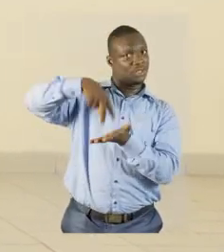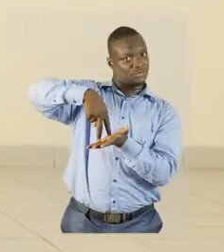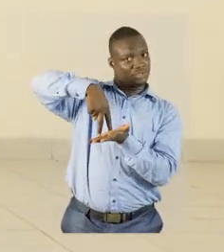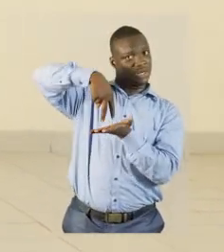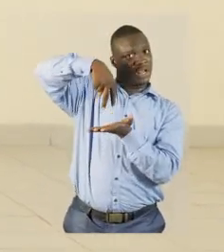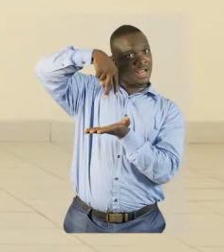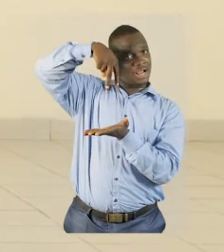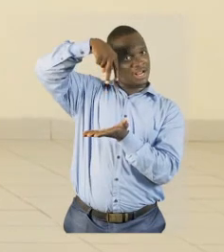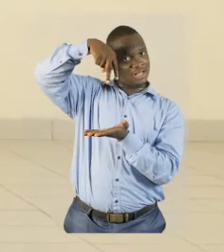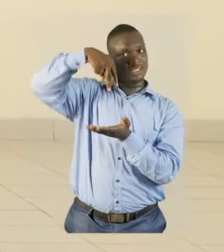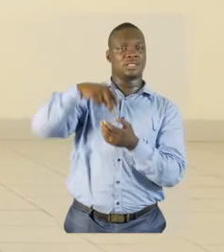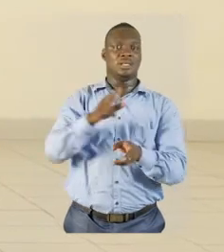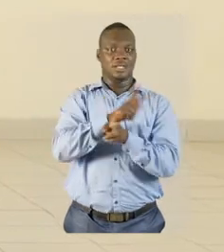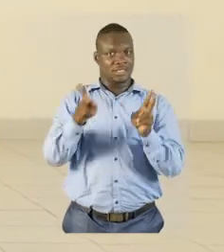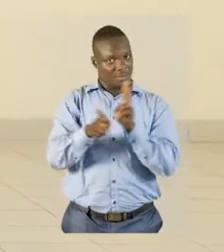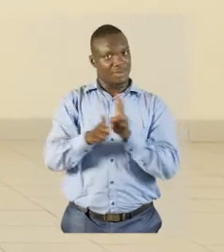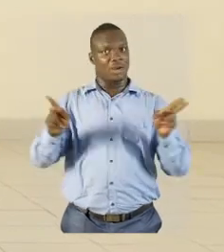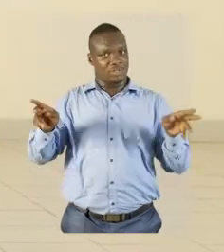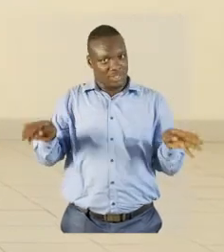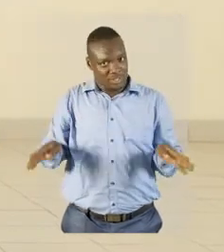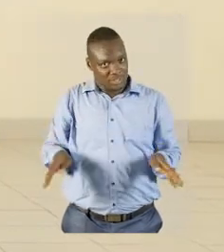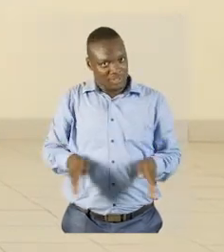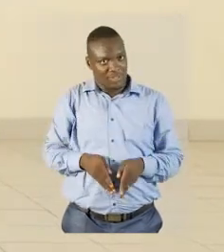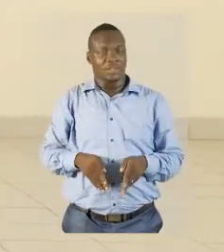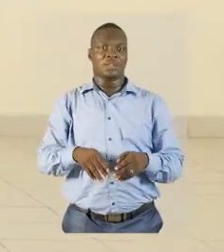bras, voilà, parce qu'ils ont été sollicités. Vous